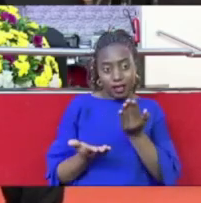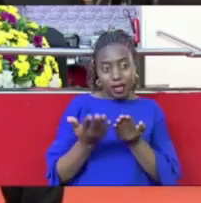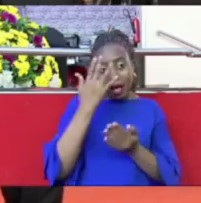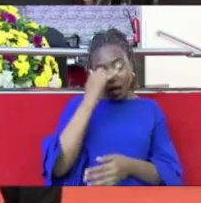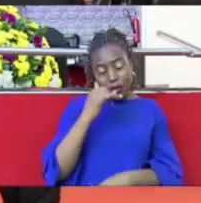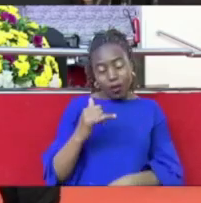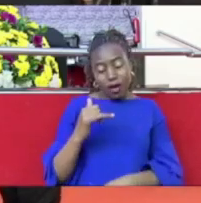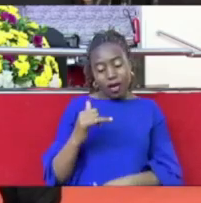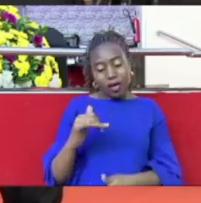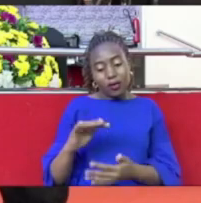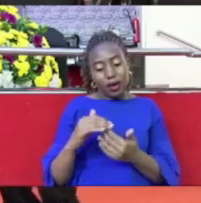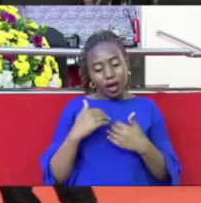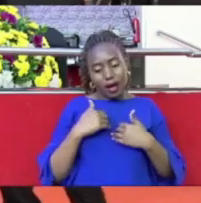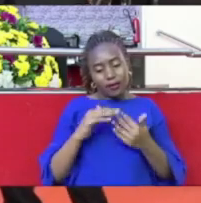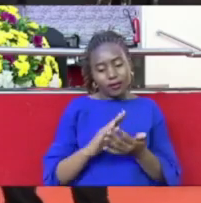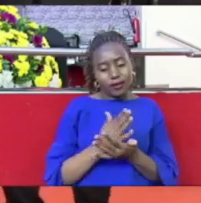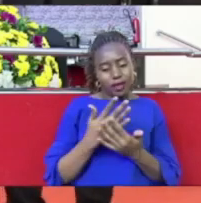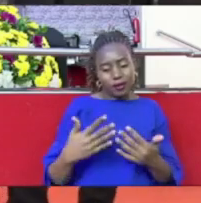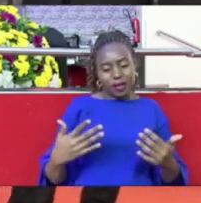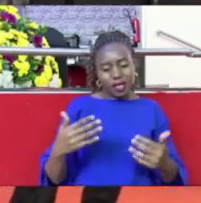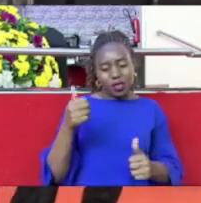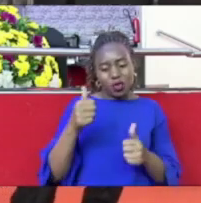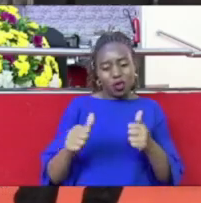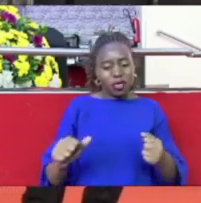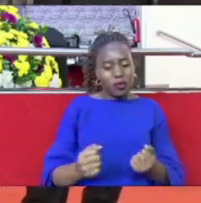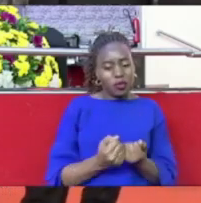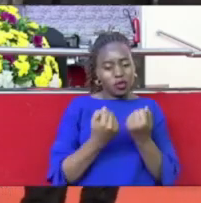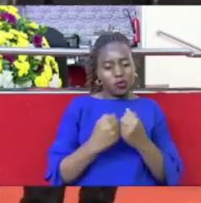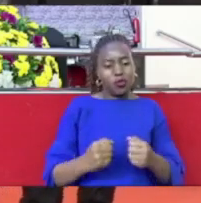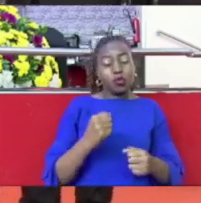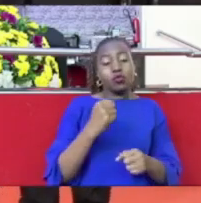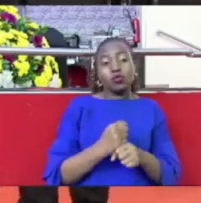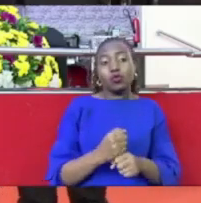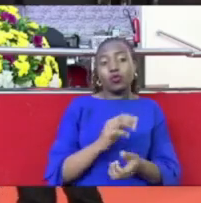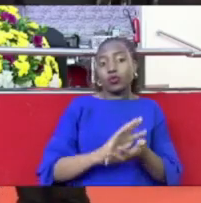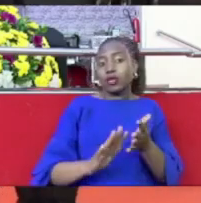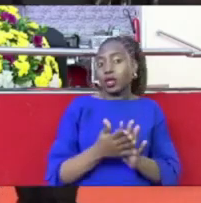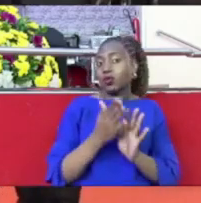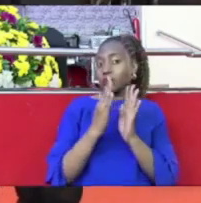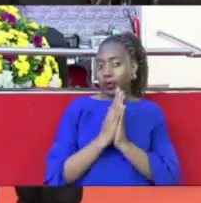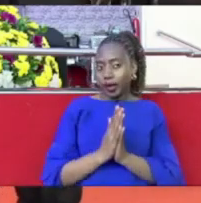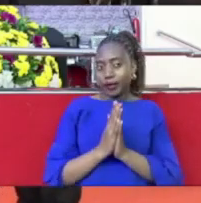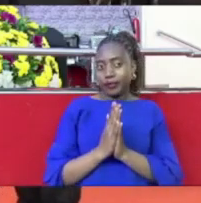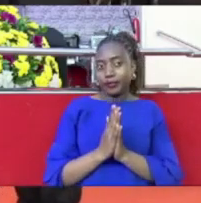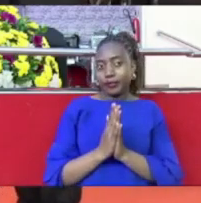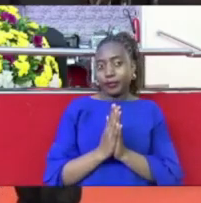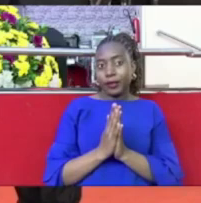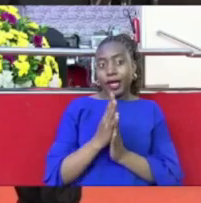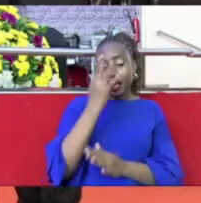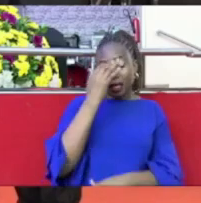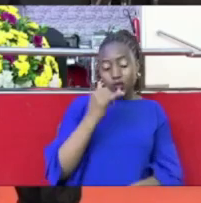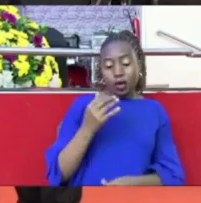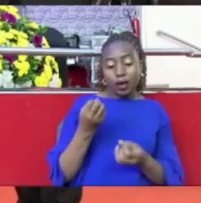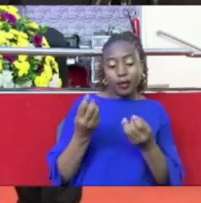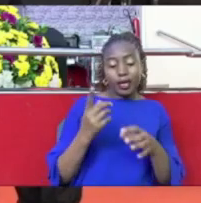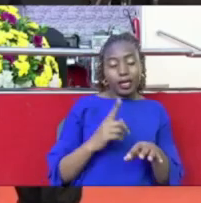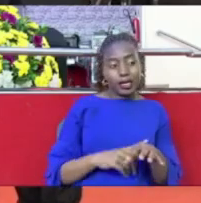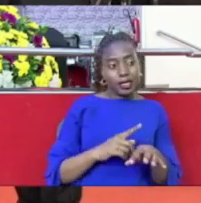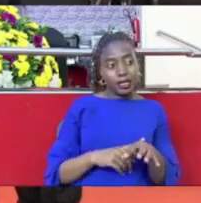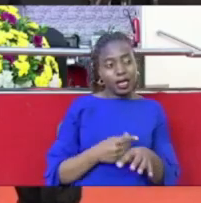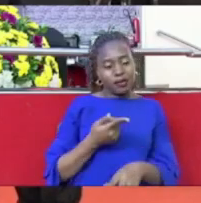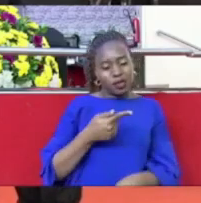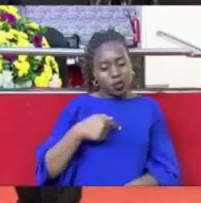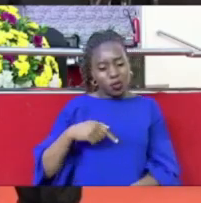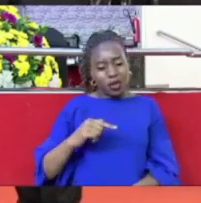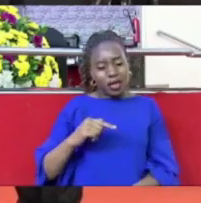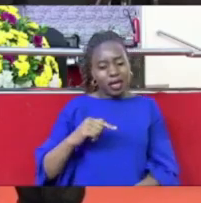prayer. Bana mambo ambayo huwezi ukayafanya bila maombi. And that's why many times we found ourselves put into a quagmire.